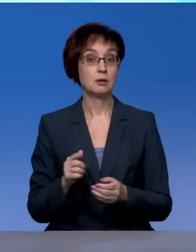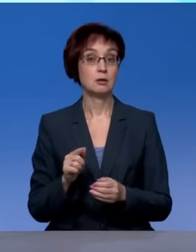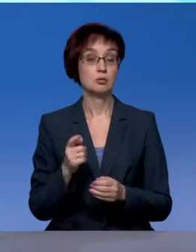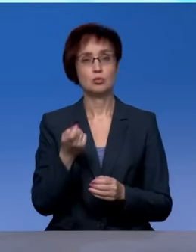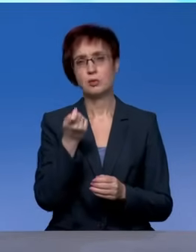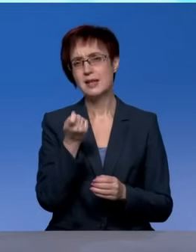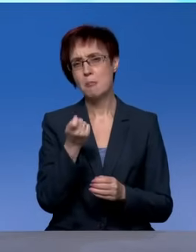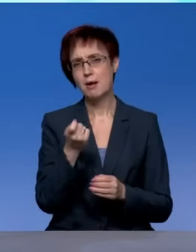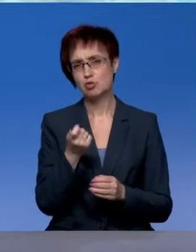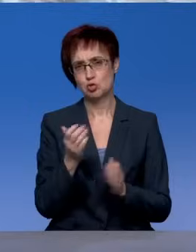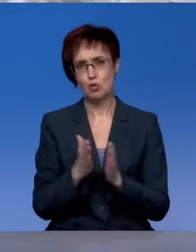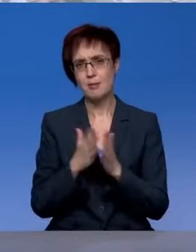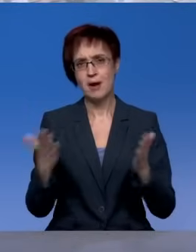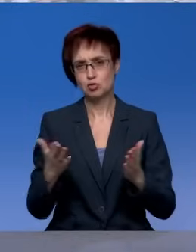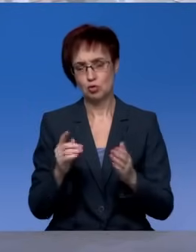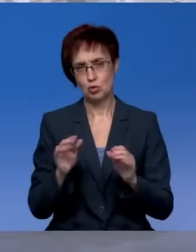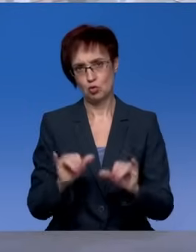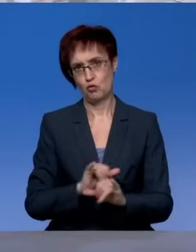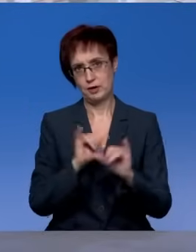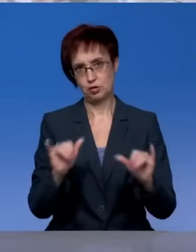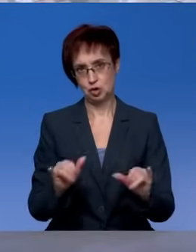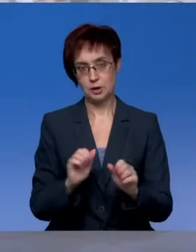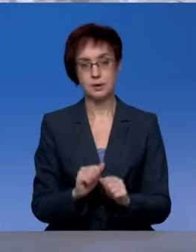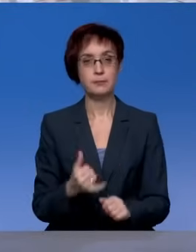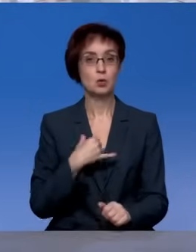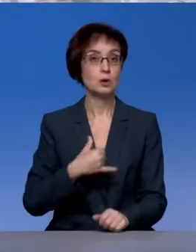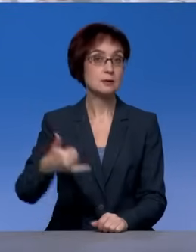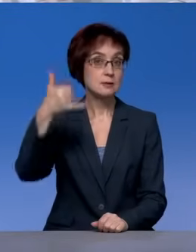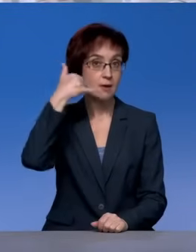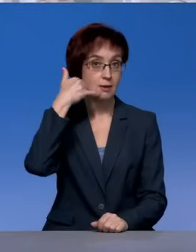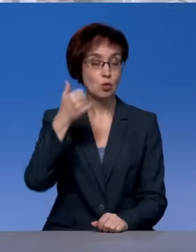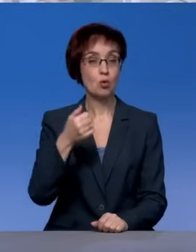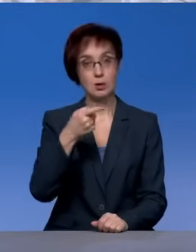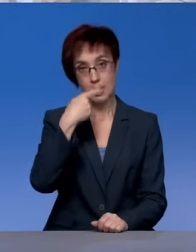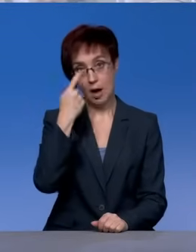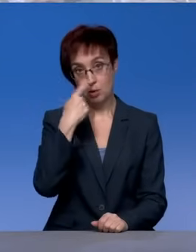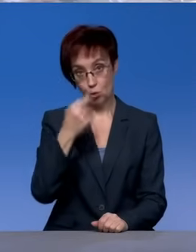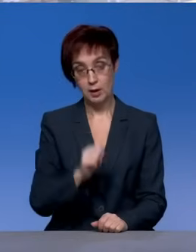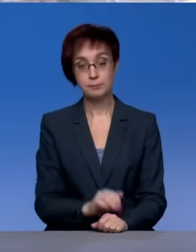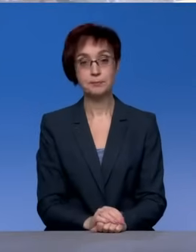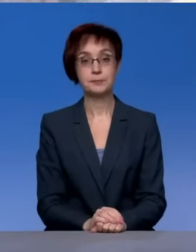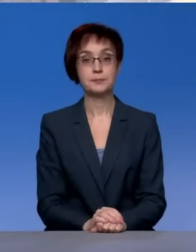ее увеличение. Давайте послушаем из Калуги звонок. Людмила на связи, наша зрительница. Добрый вечер.